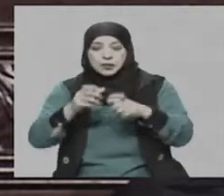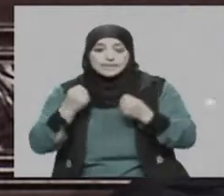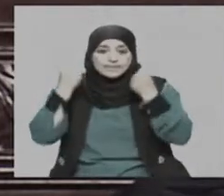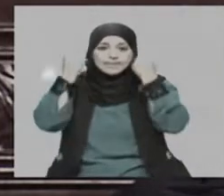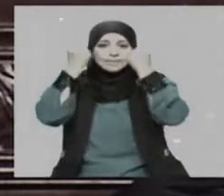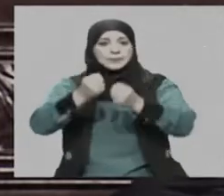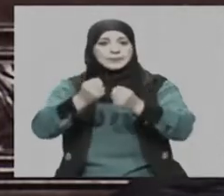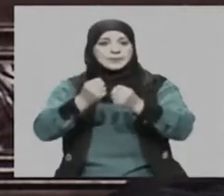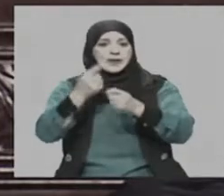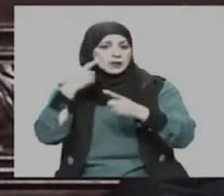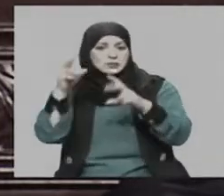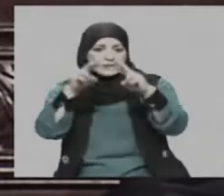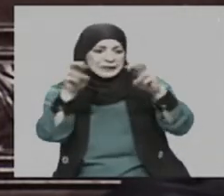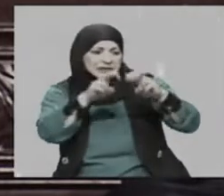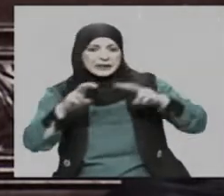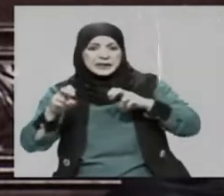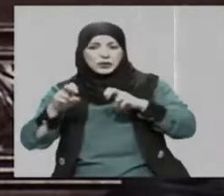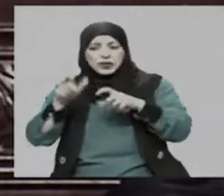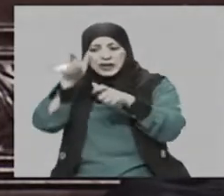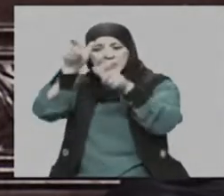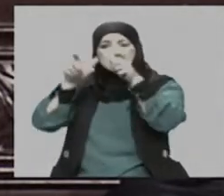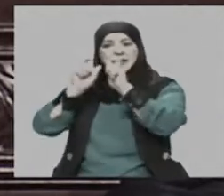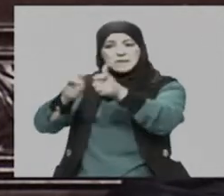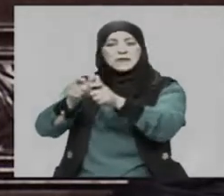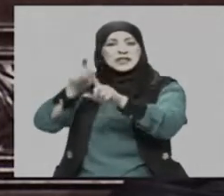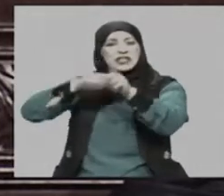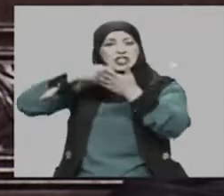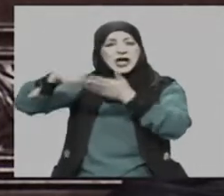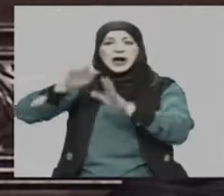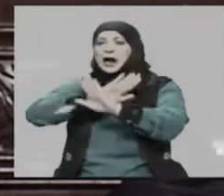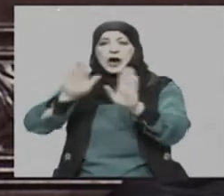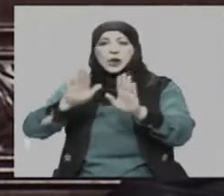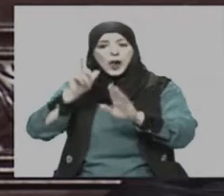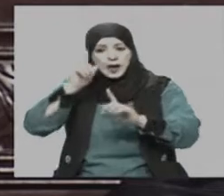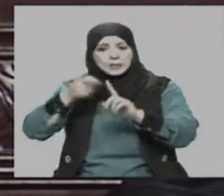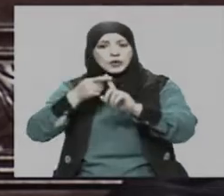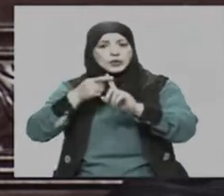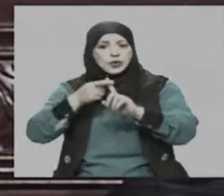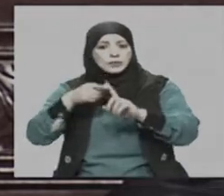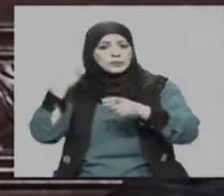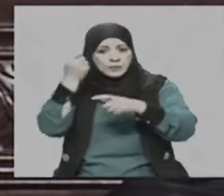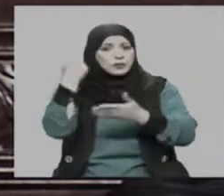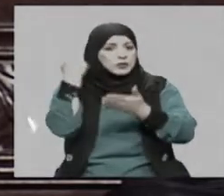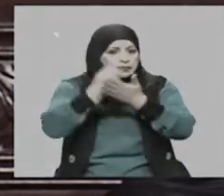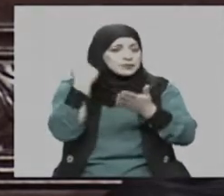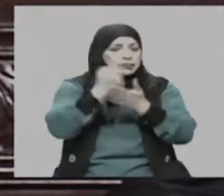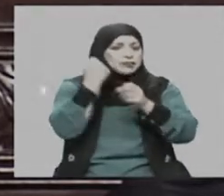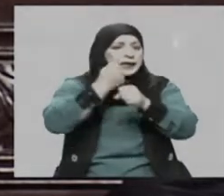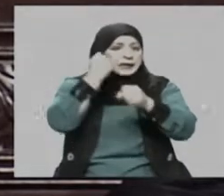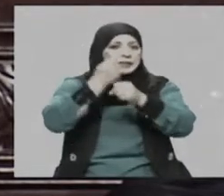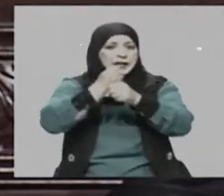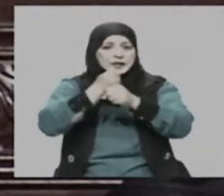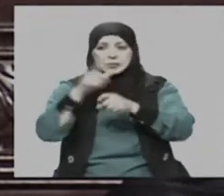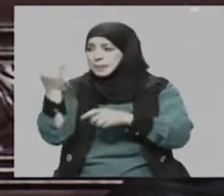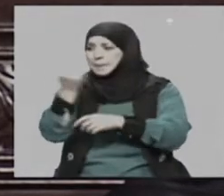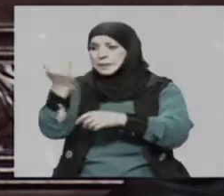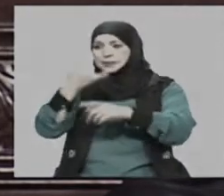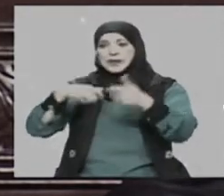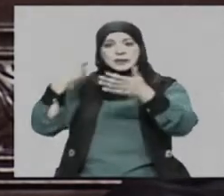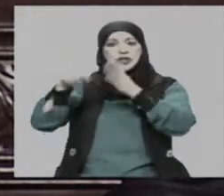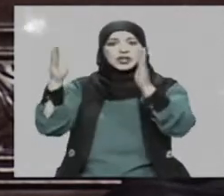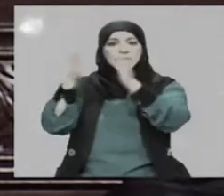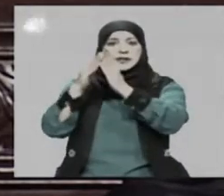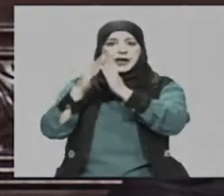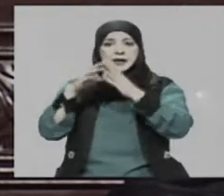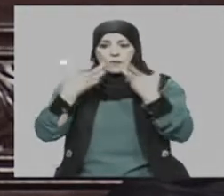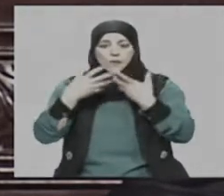وعباد ما تلوش على بقعة مسمار في حيد تستثمر فلوسها ما تشريش دار كيف يانا ما تشريش دار